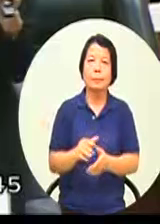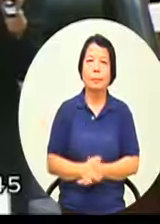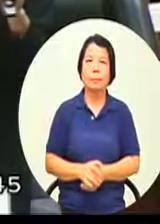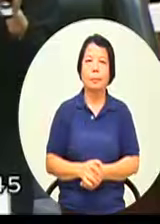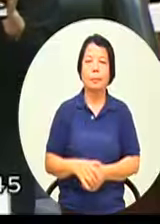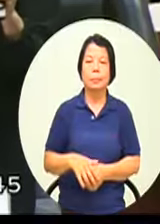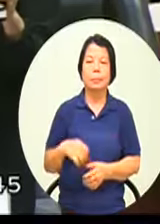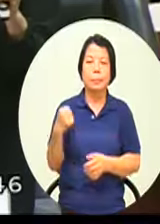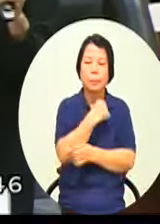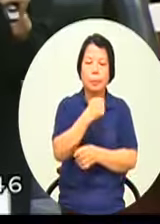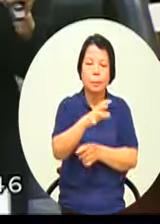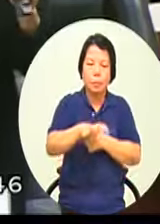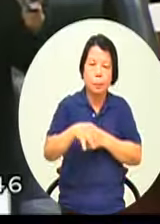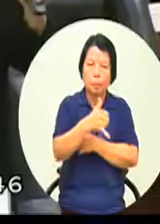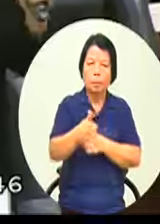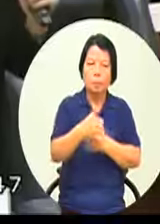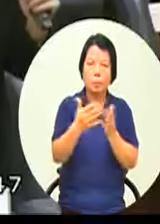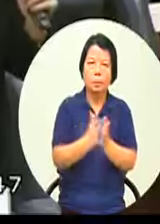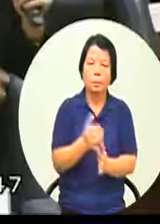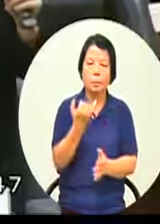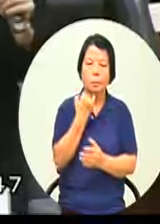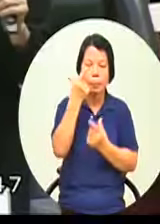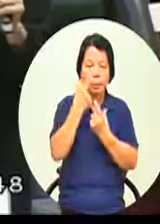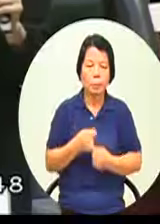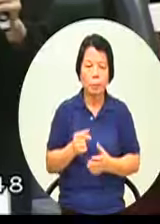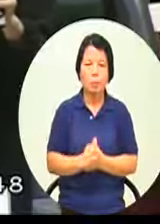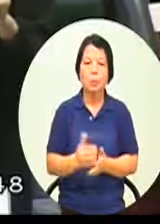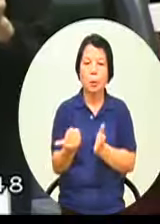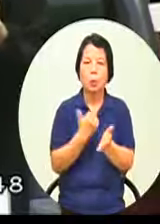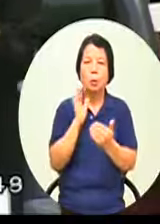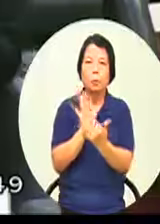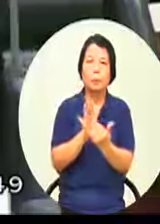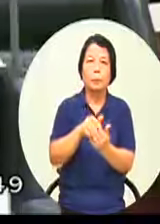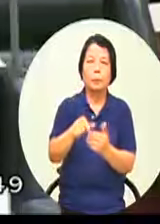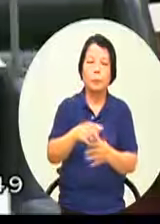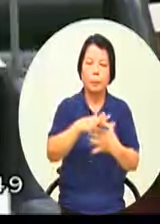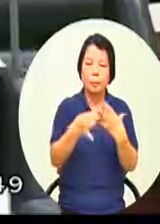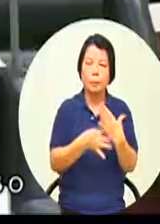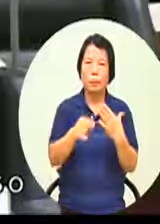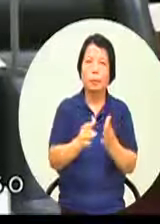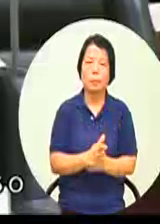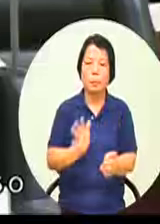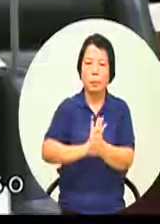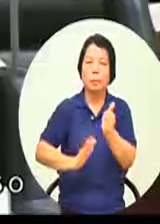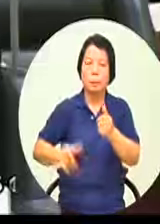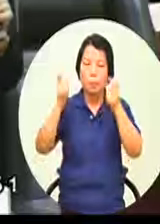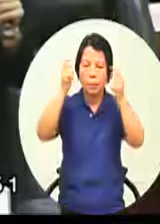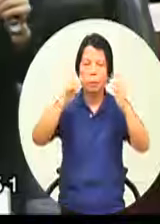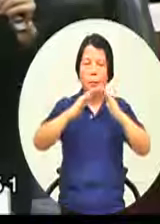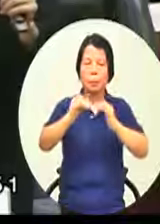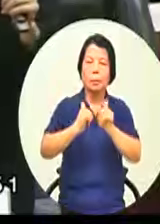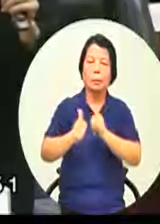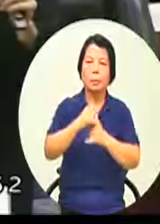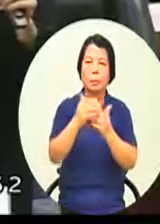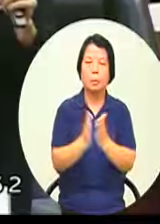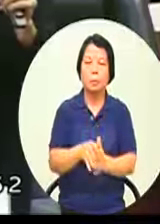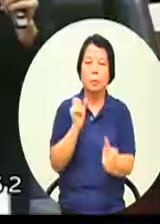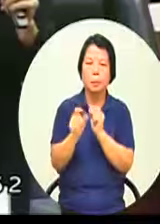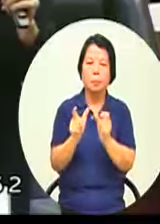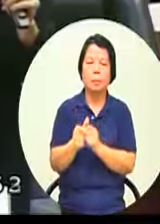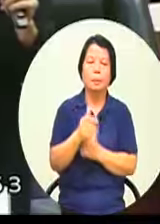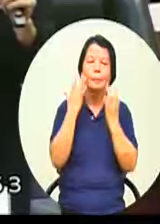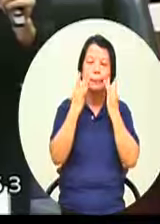农民很可怜呢？到底事前的这些预防的措施，还有之后导致我们高雄市民的痛苦啊，买菜的痛